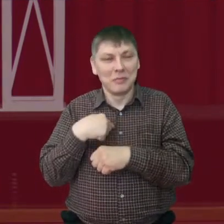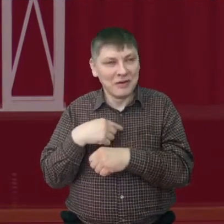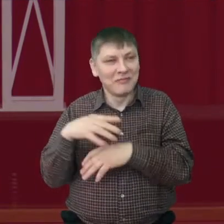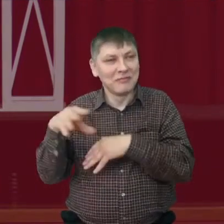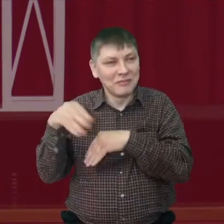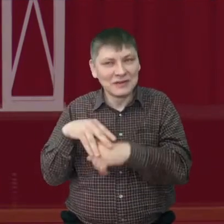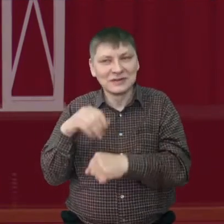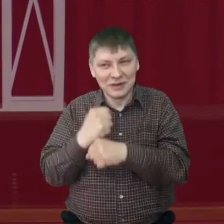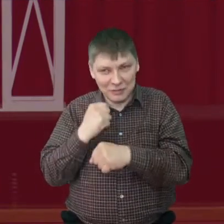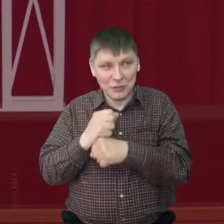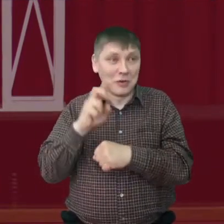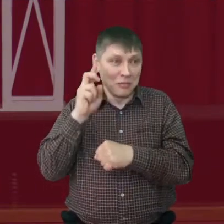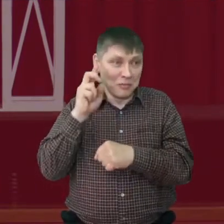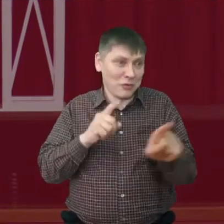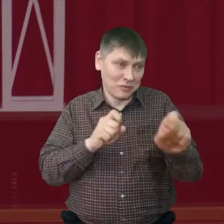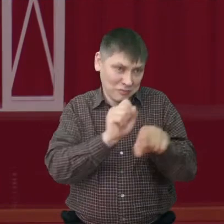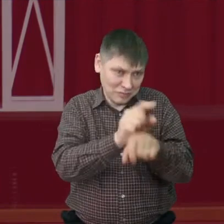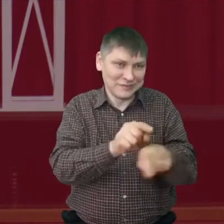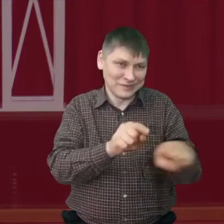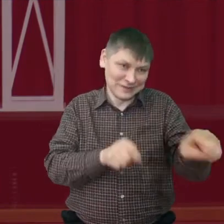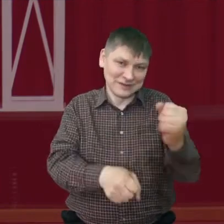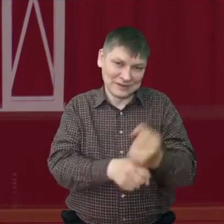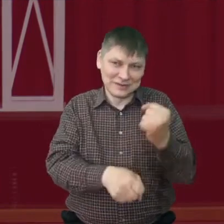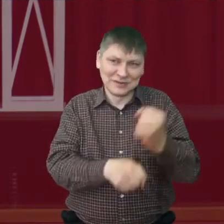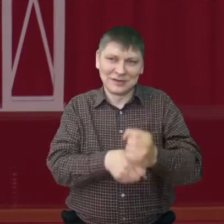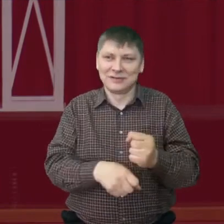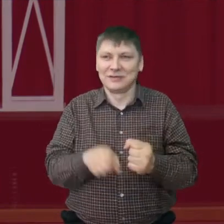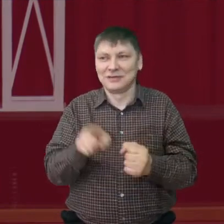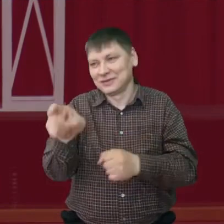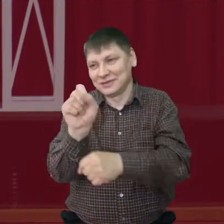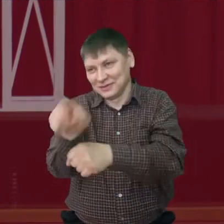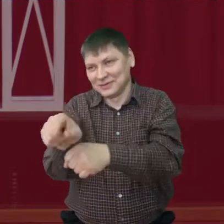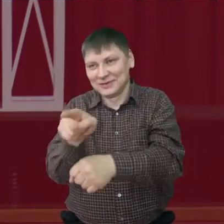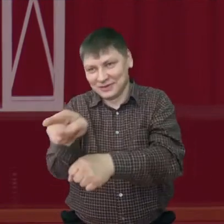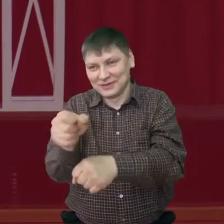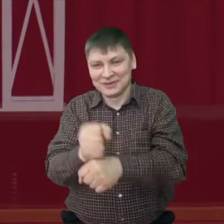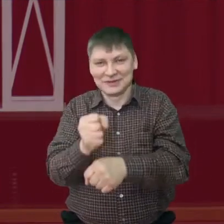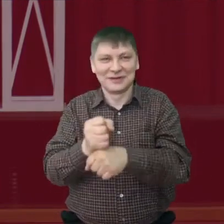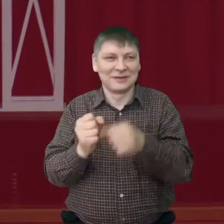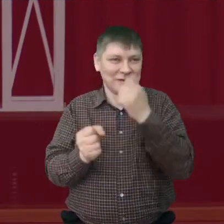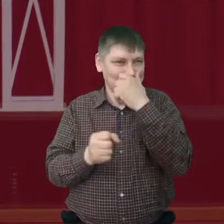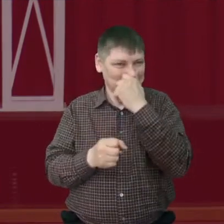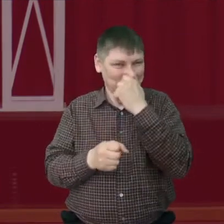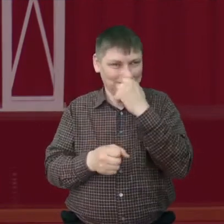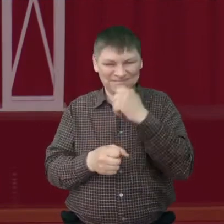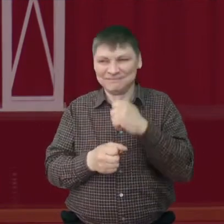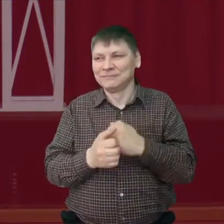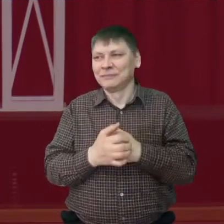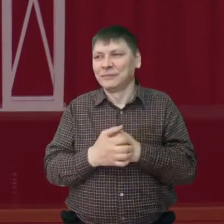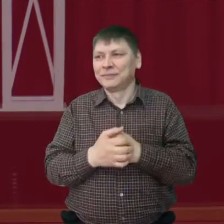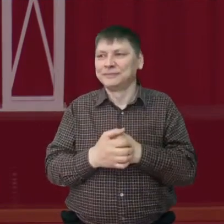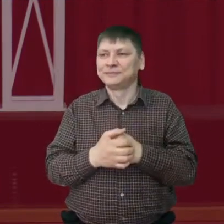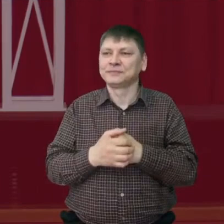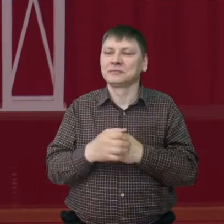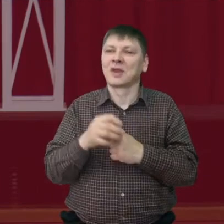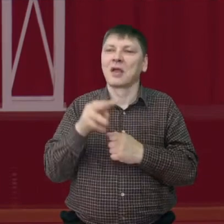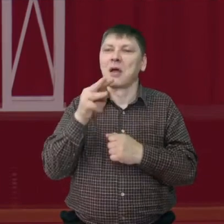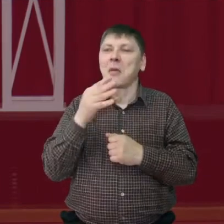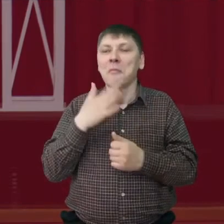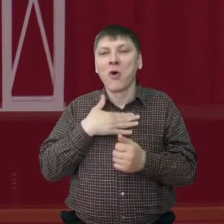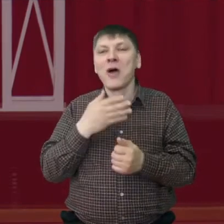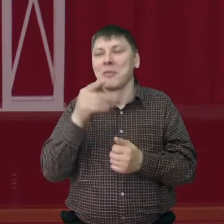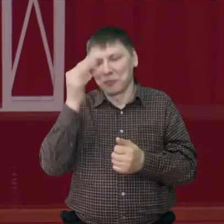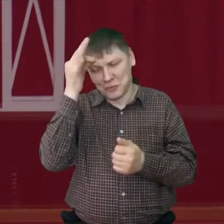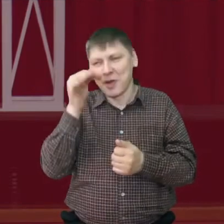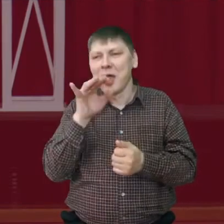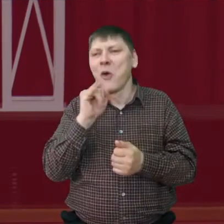соработниками на Неве Божьей. Иисус Христос говорил своим ученикам, Евангелие от Иоанна, 4 глава, 34-36 стихи, «Моя пища